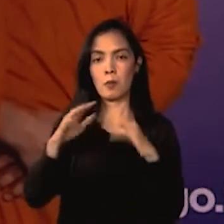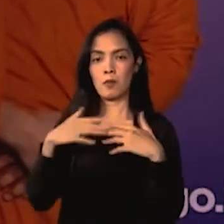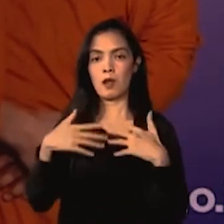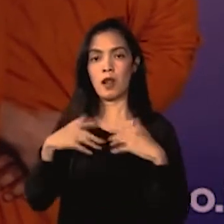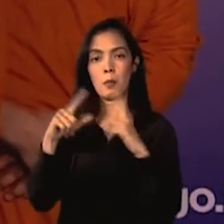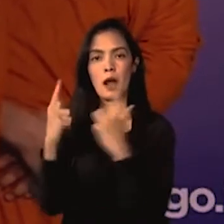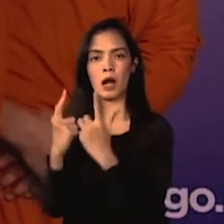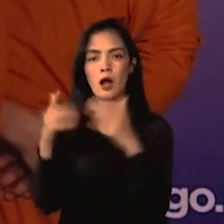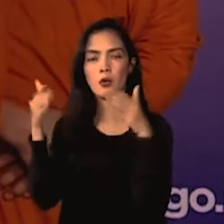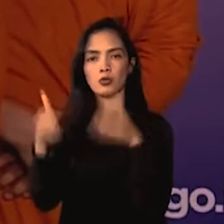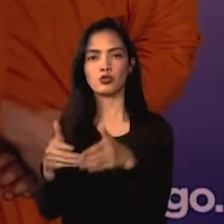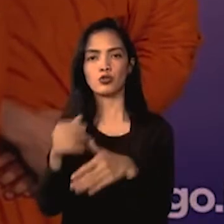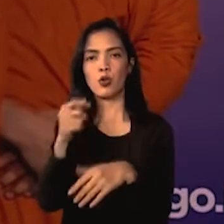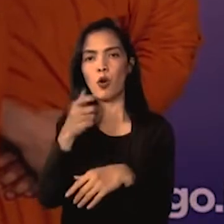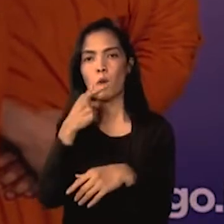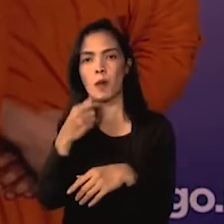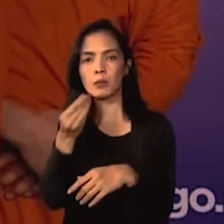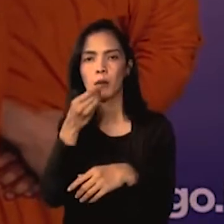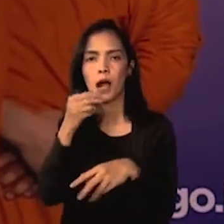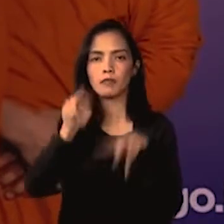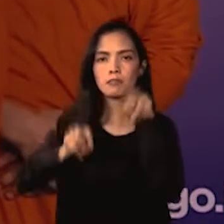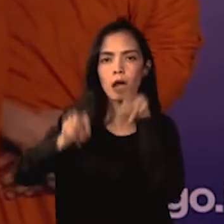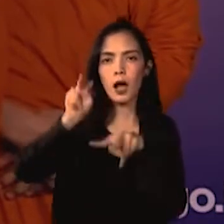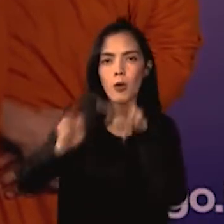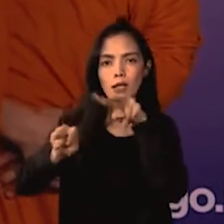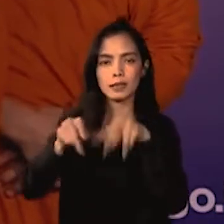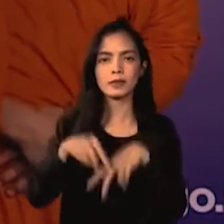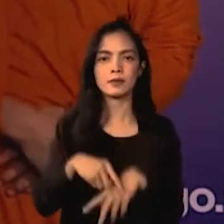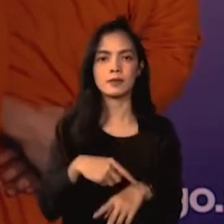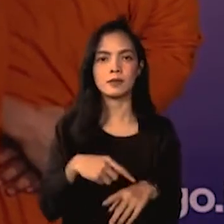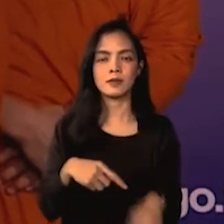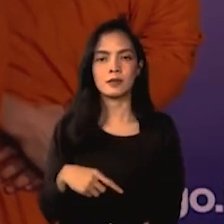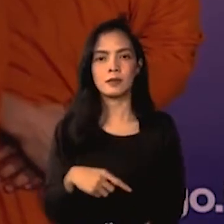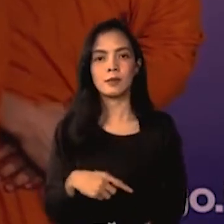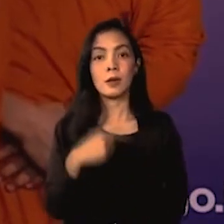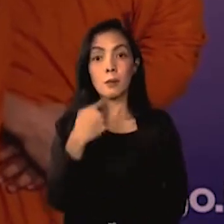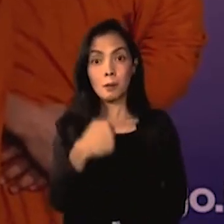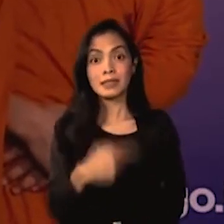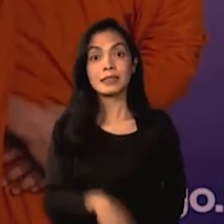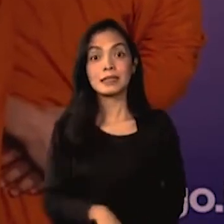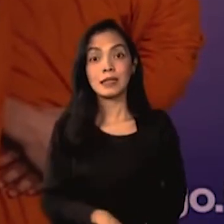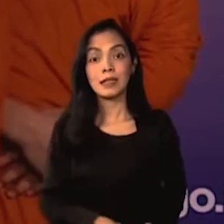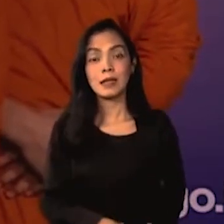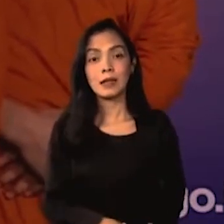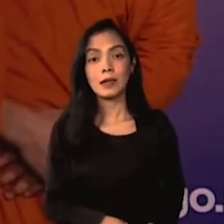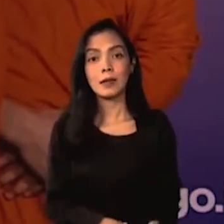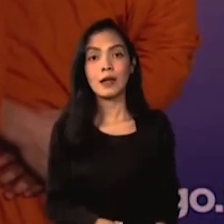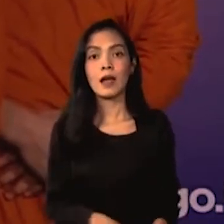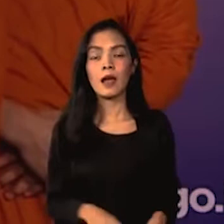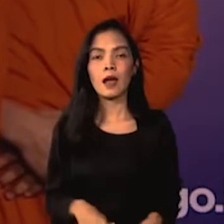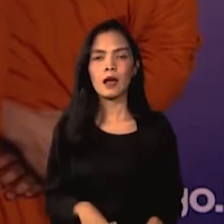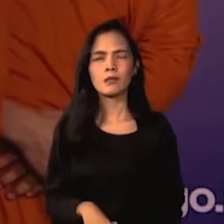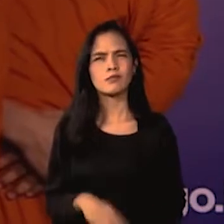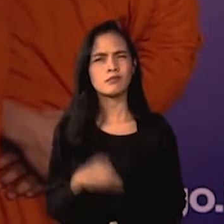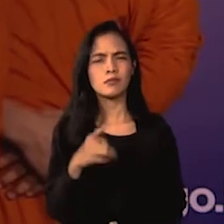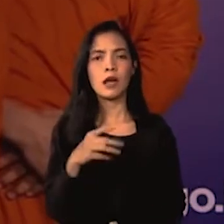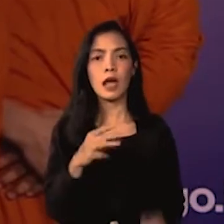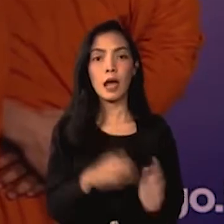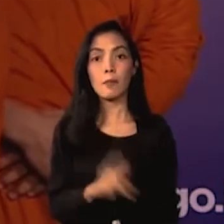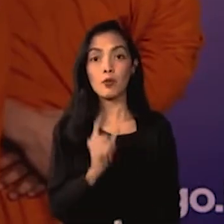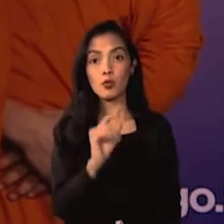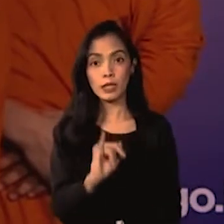izin penggunaan darurat dan Majelis Ulama Indonesia mengeluarkan fatwa halal pada hari Senin